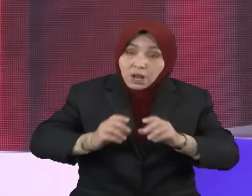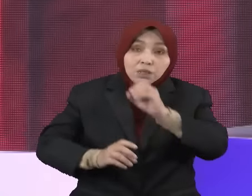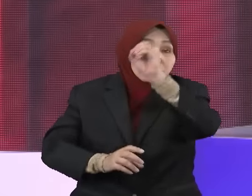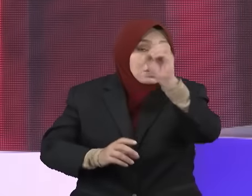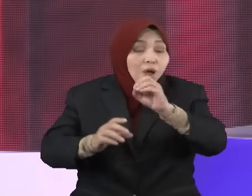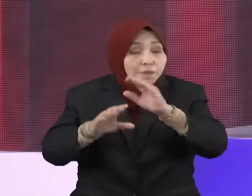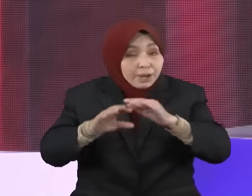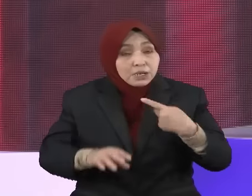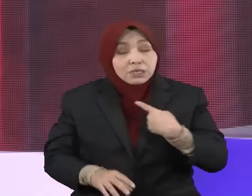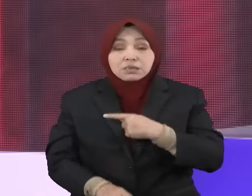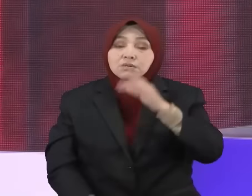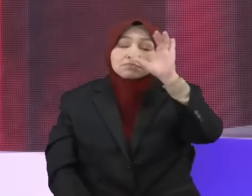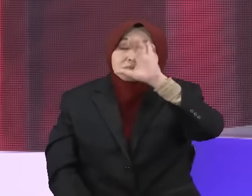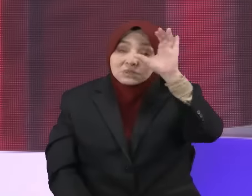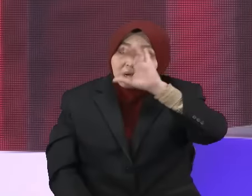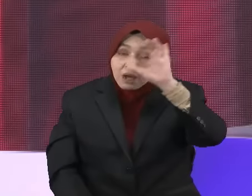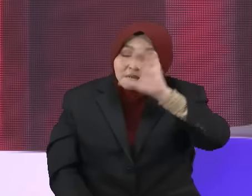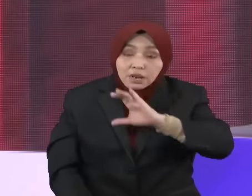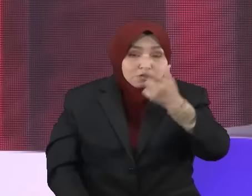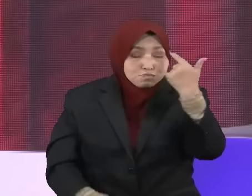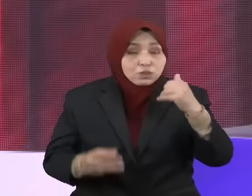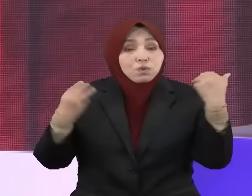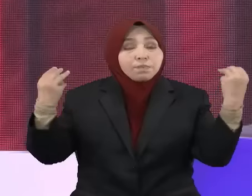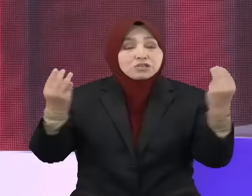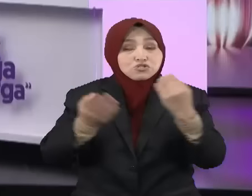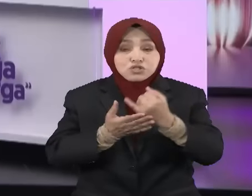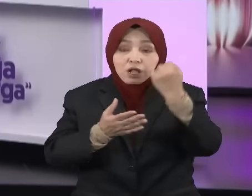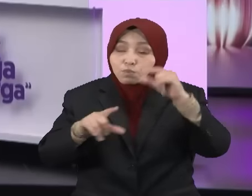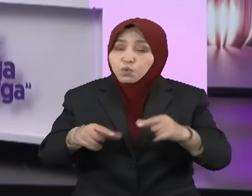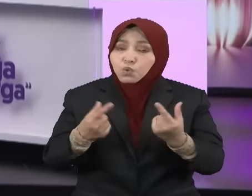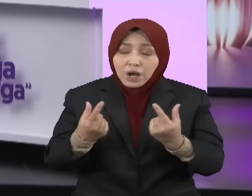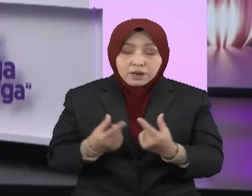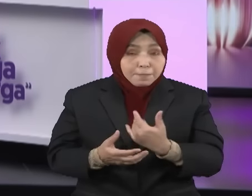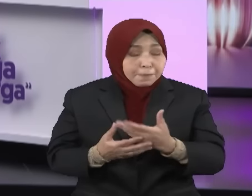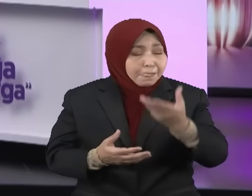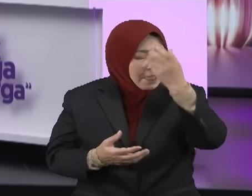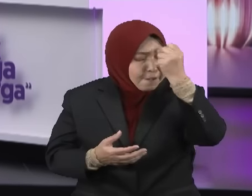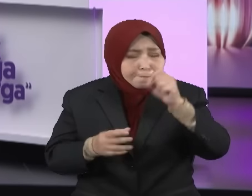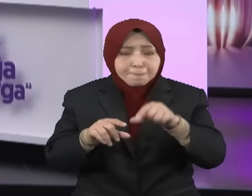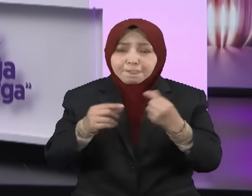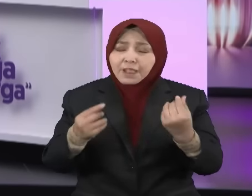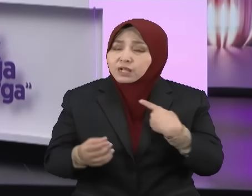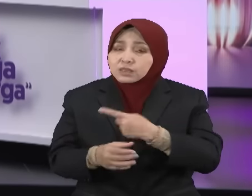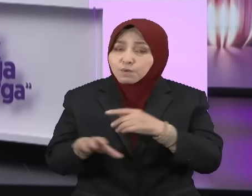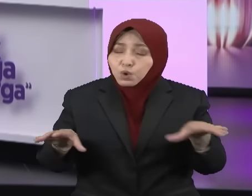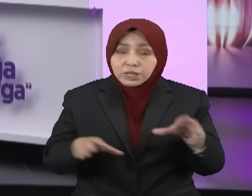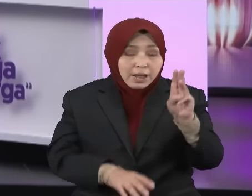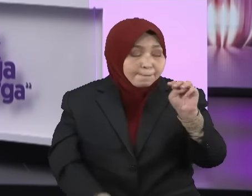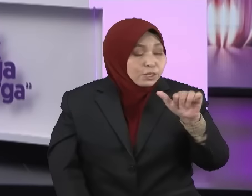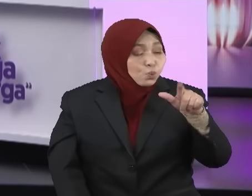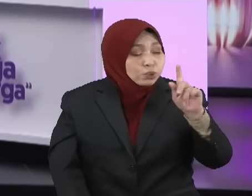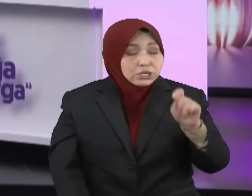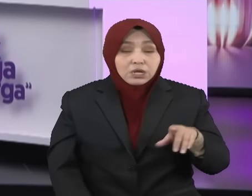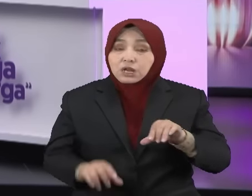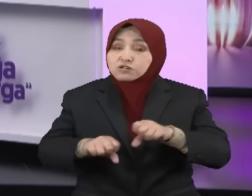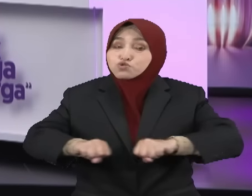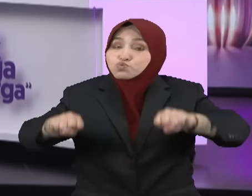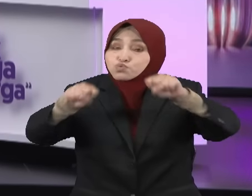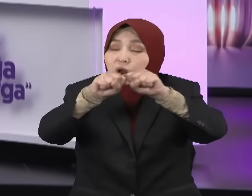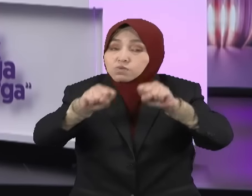kita. Carilah. Sebabnya majlis ilmu Quran, Ustaz, ya. Halaqah Quran yang kita buat di My Quran Time ataupun di